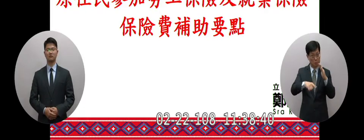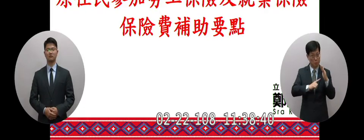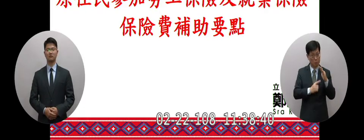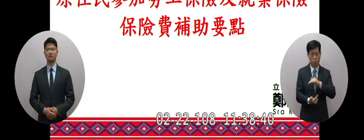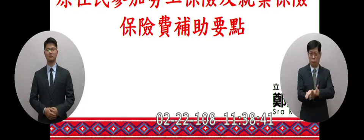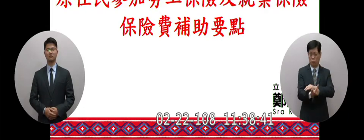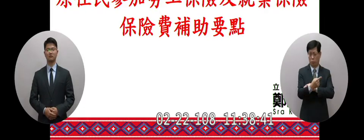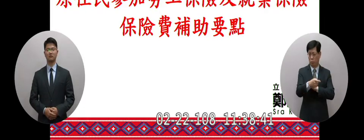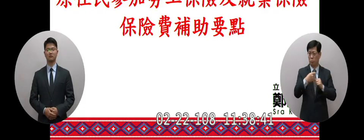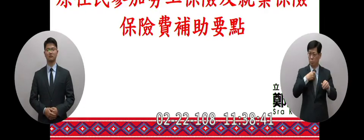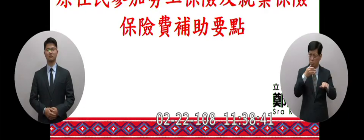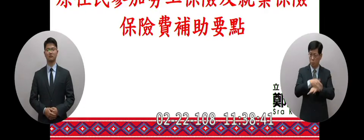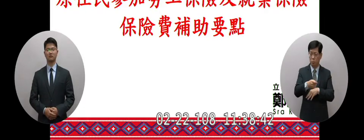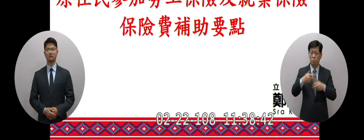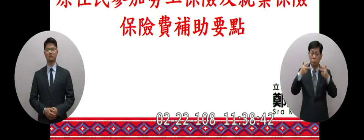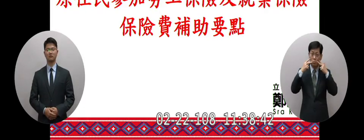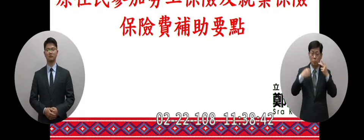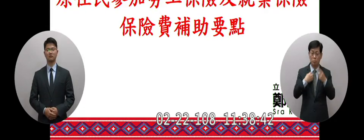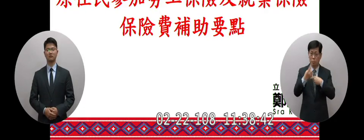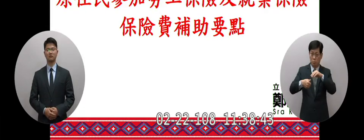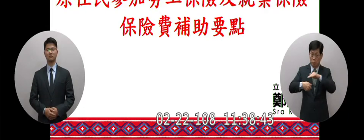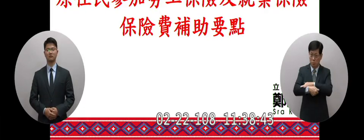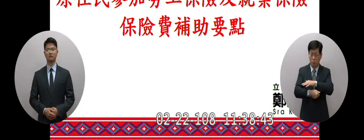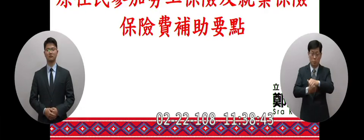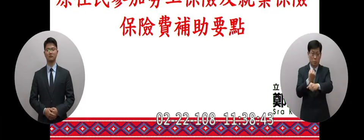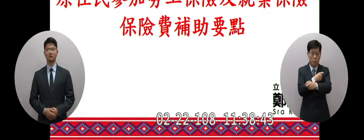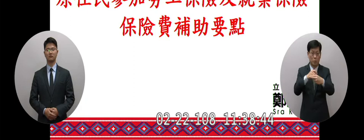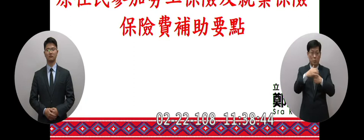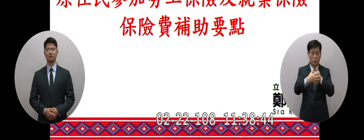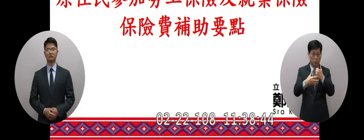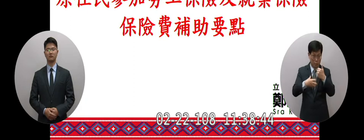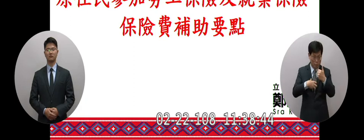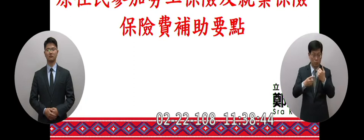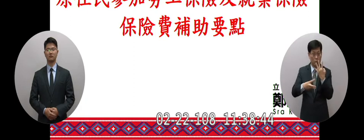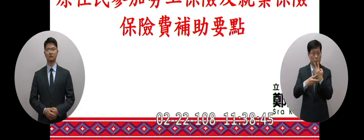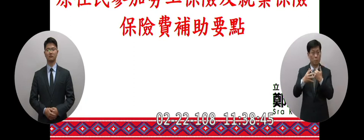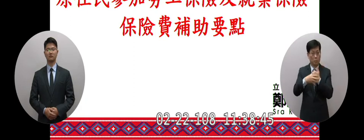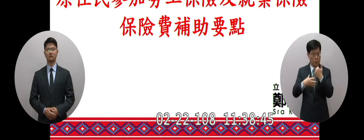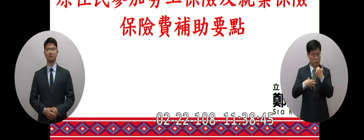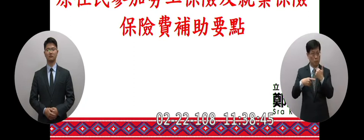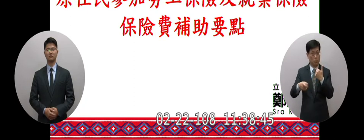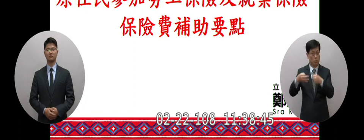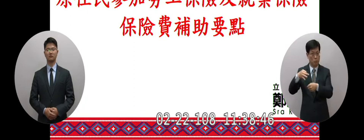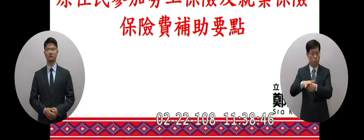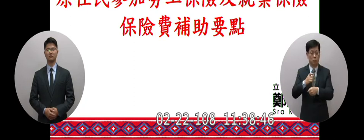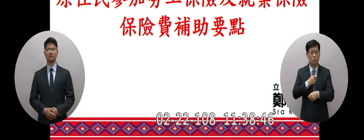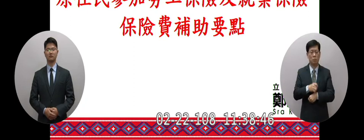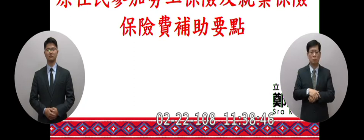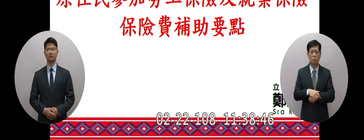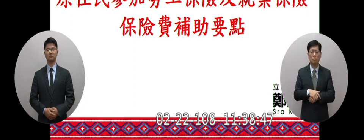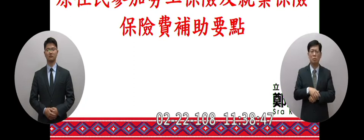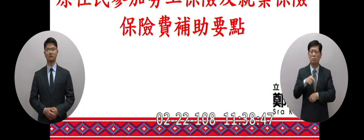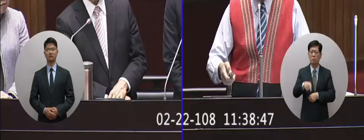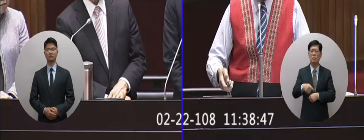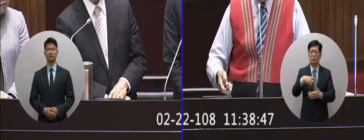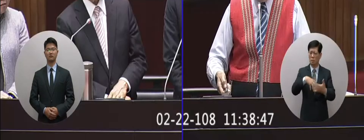尽速的核定原住民参加劳工保险及就业保险的一个 一个补助要点，这个要点都有了哈，所